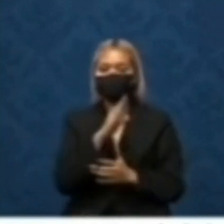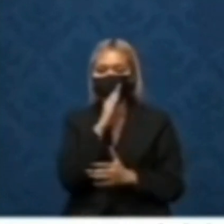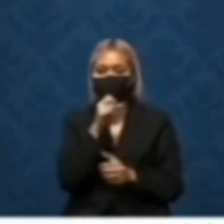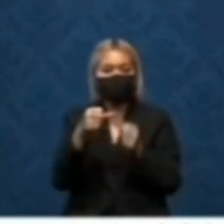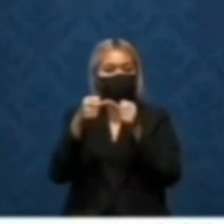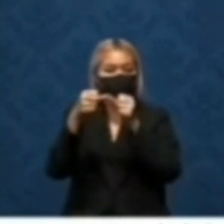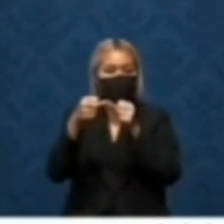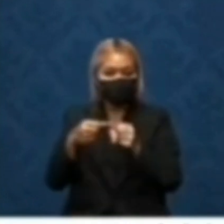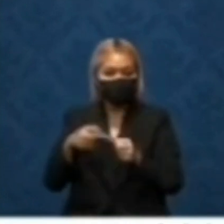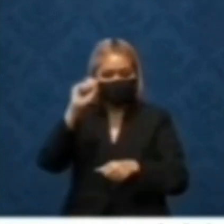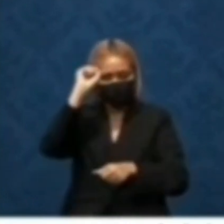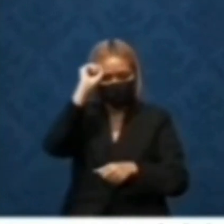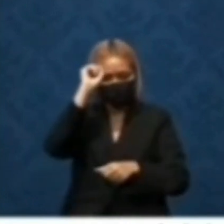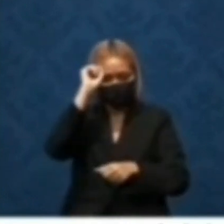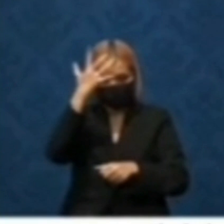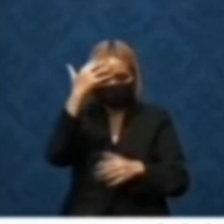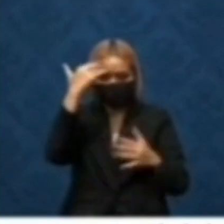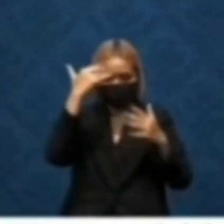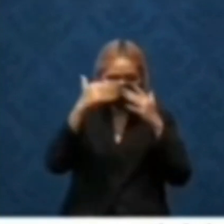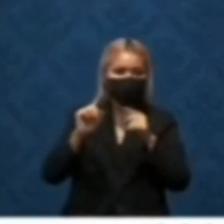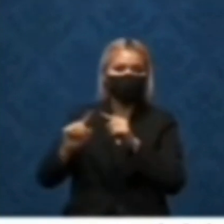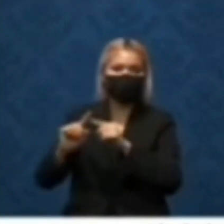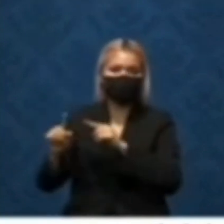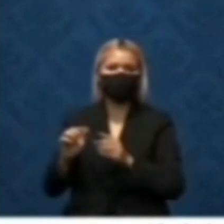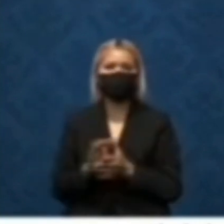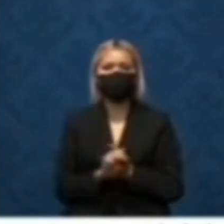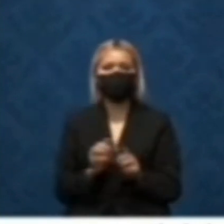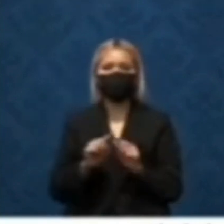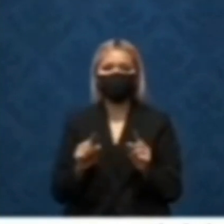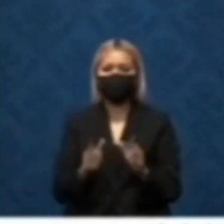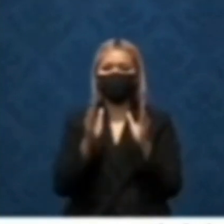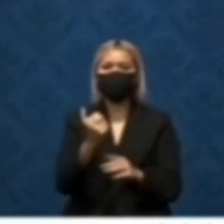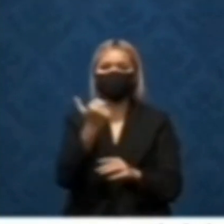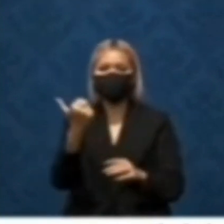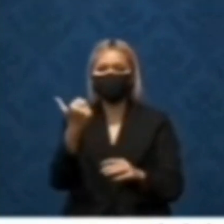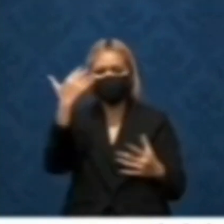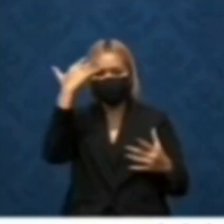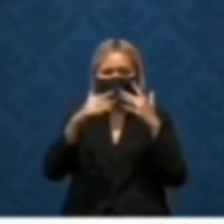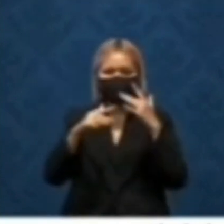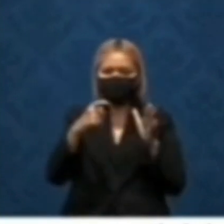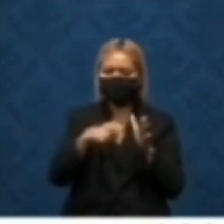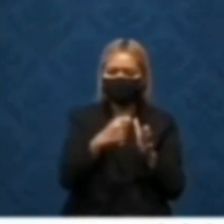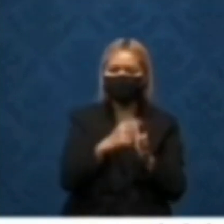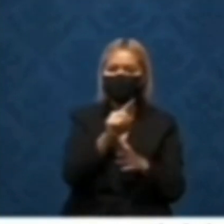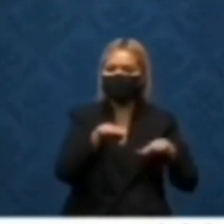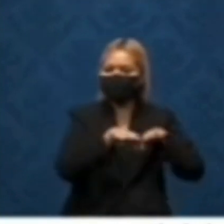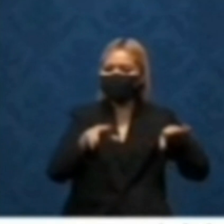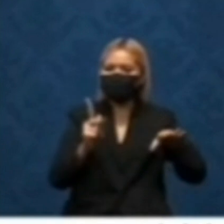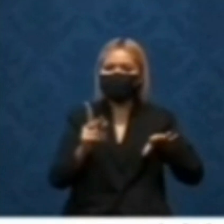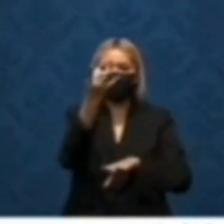ณหมอจตุรงค์อาจจะเข้าใจผิดจริงแต่ไม่ได้หมายถึงร้อยท่านที่เหลือนั้นเข้าใจผิดผมก็ไม่ทราบว่าเกณฑ์ใดครับ